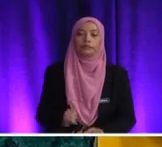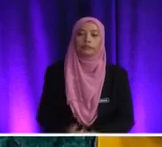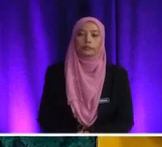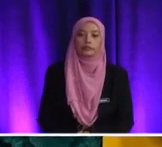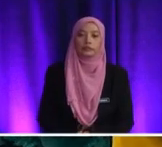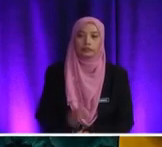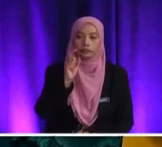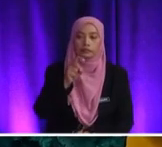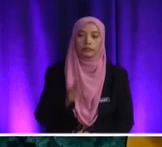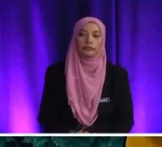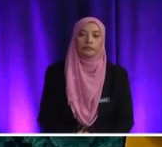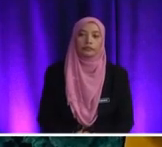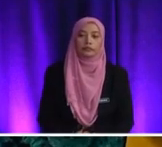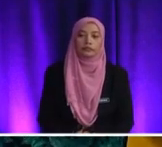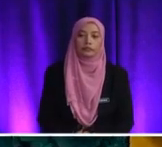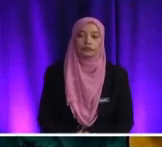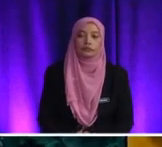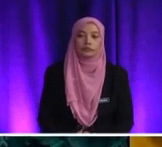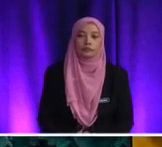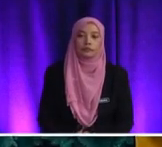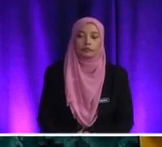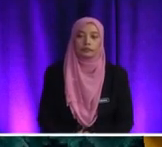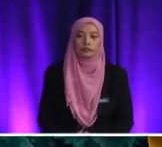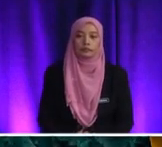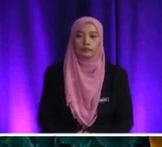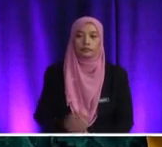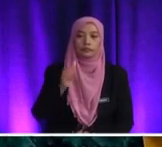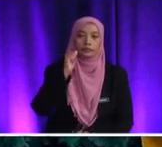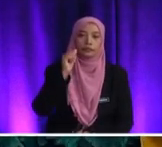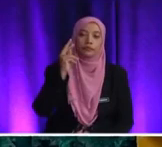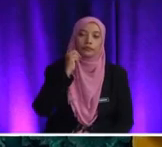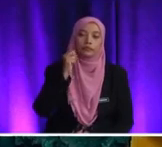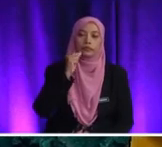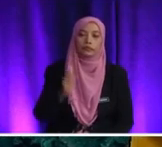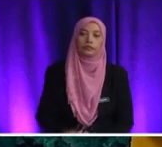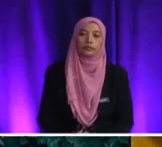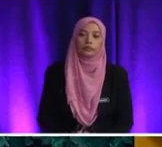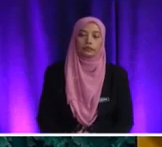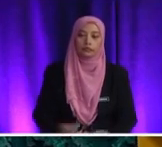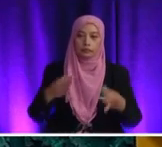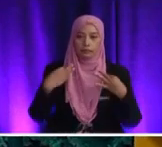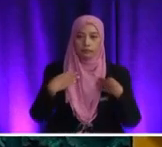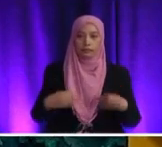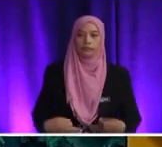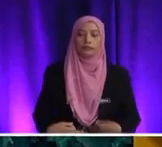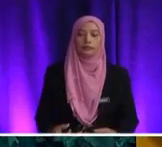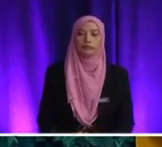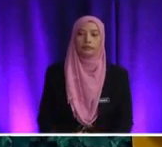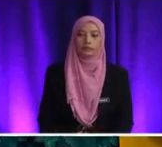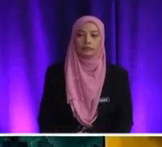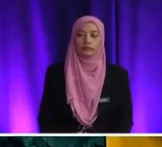ashen yatch equiva jangalna dan fashionable cracked.to yang Hah